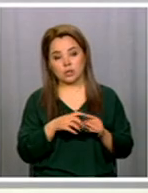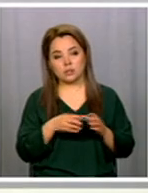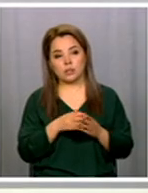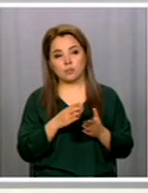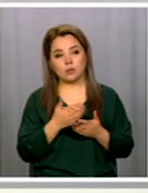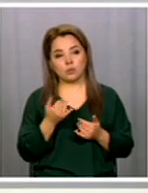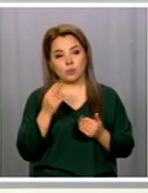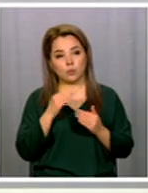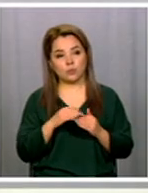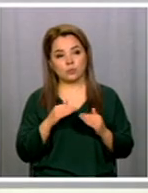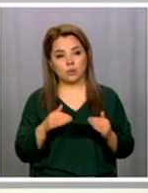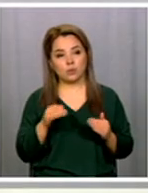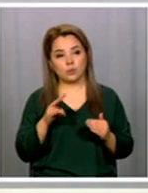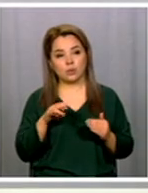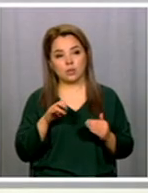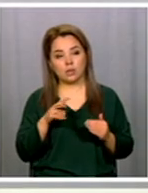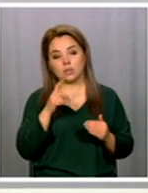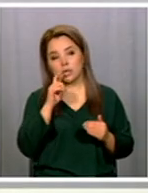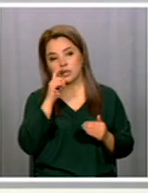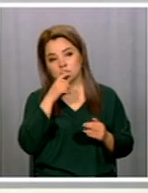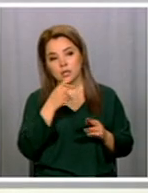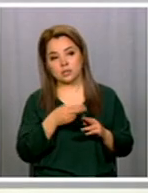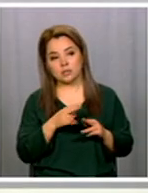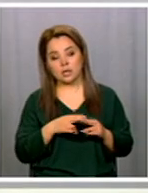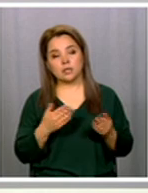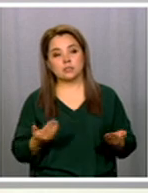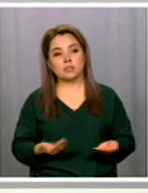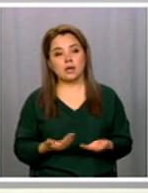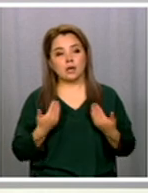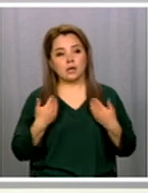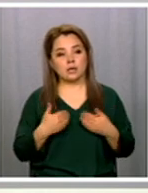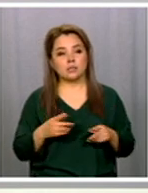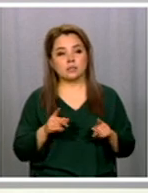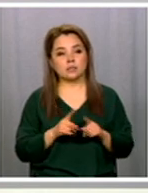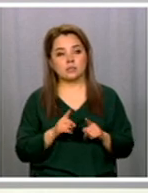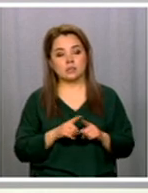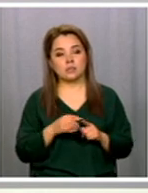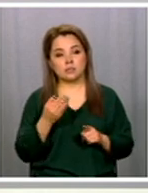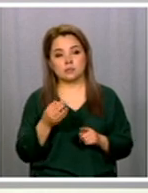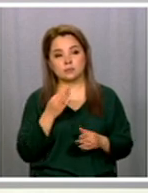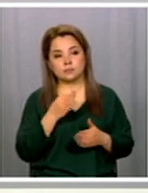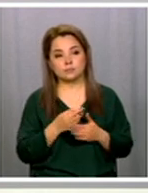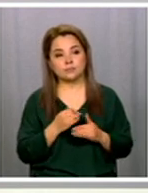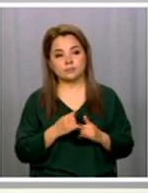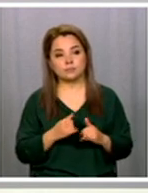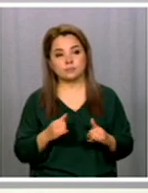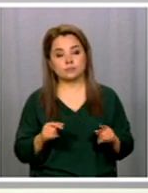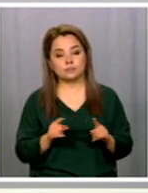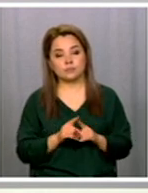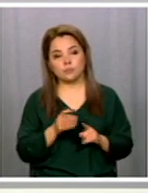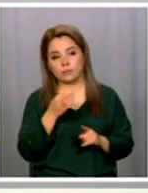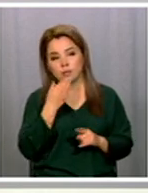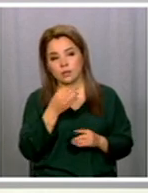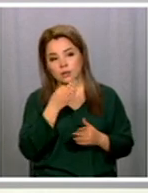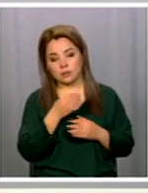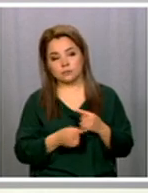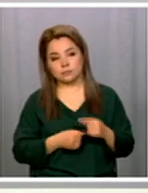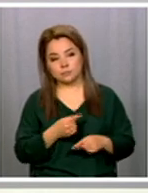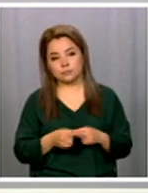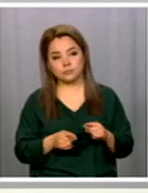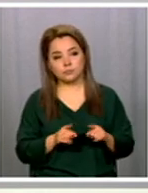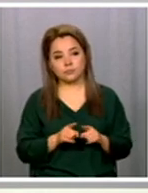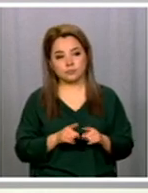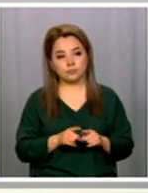оқушылар, нуклеин қышқылы дегеніміз тірі ағзалардағы тұқым қуалау ақпаратын ұрпақтан